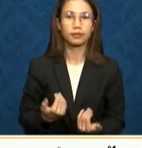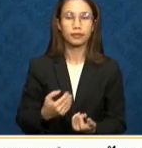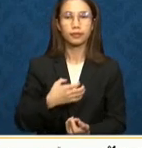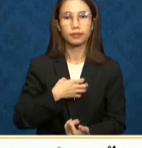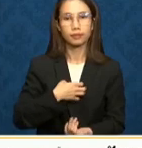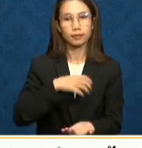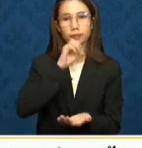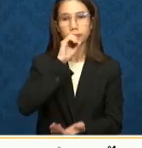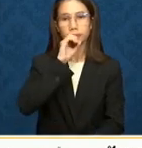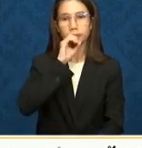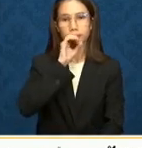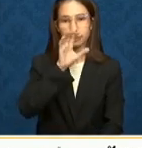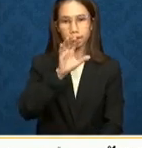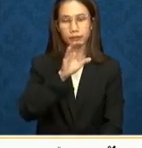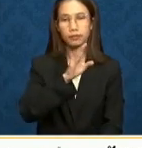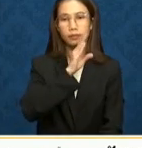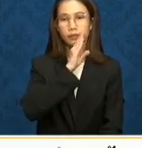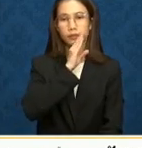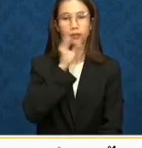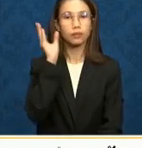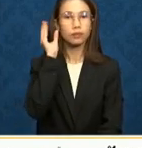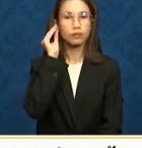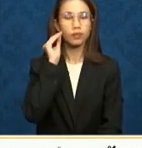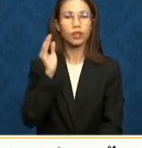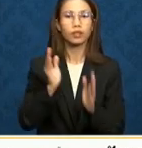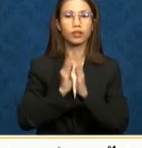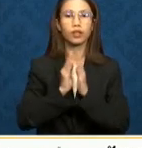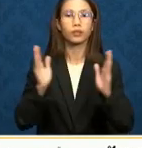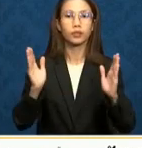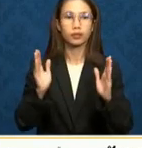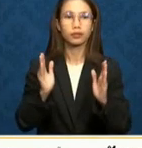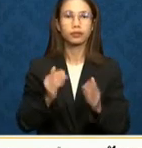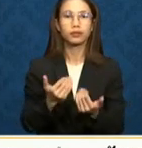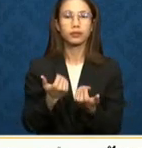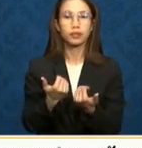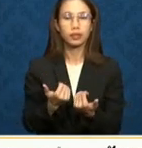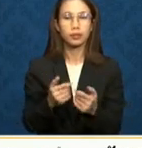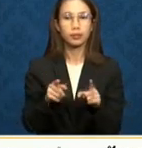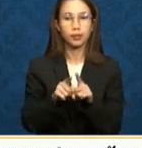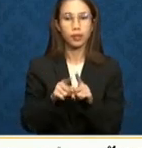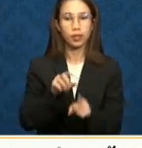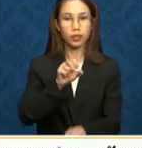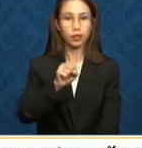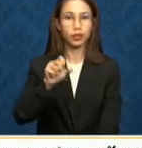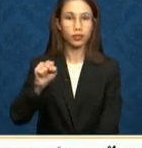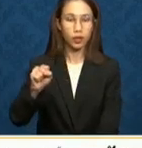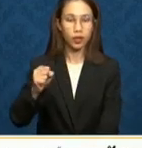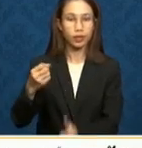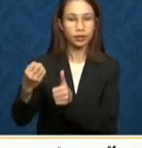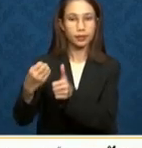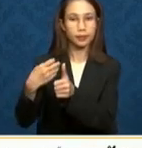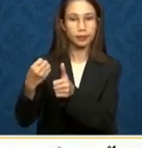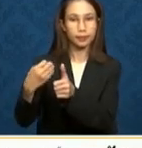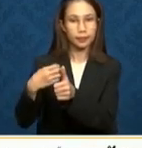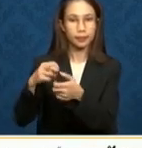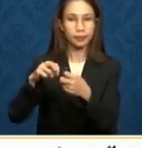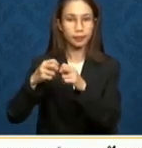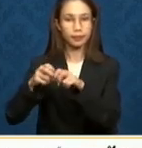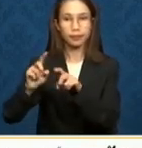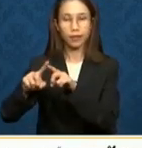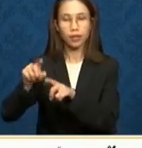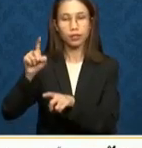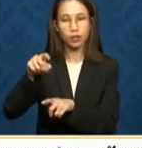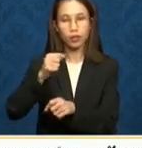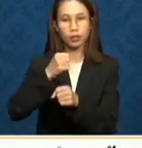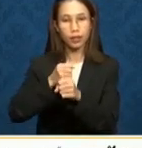ราบว่านะครับว่าสิ่งที่ได้ฟังทั้งหมดขอขอบคุณครับที่ท่านส.ส.ได้ชี้นะครับนั่นคือสิ่งที่ควรจะเป็น